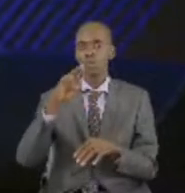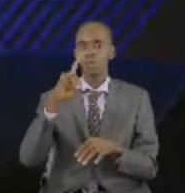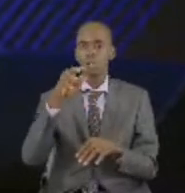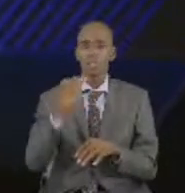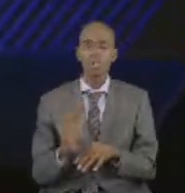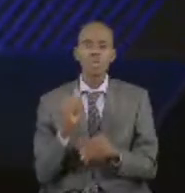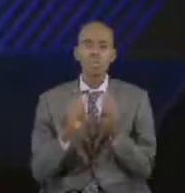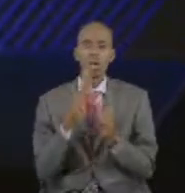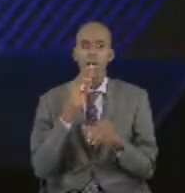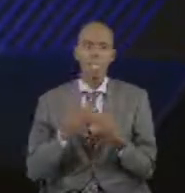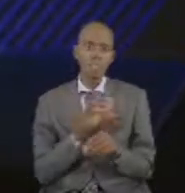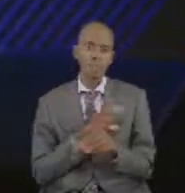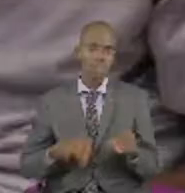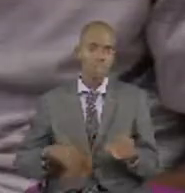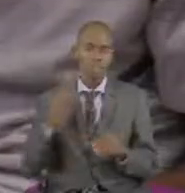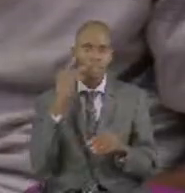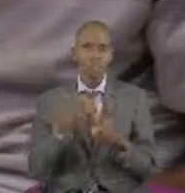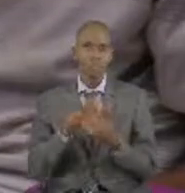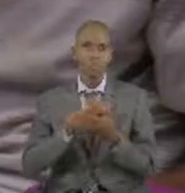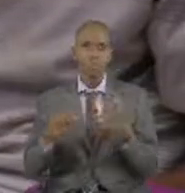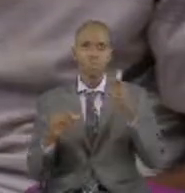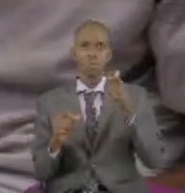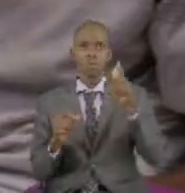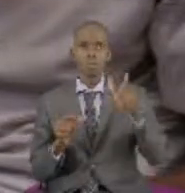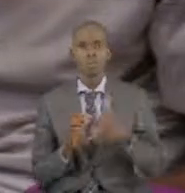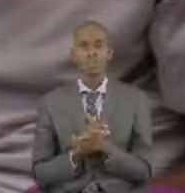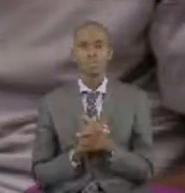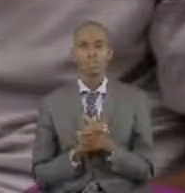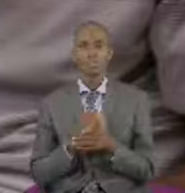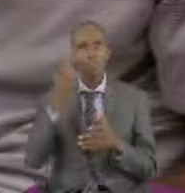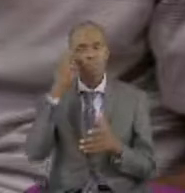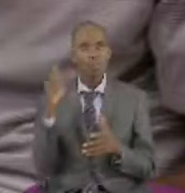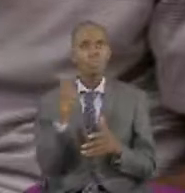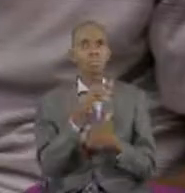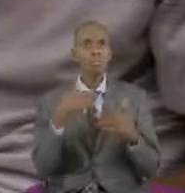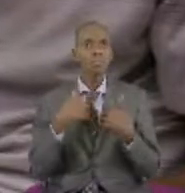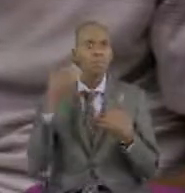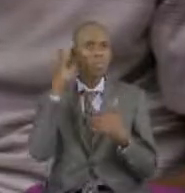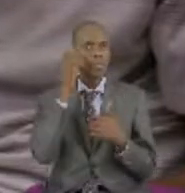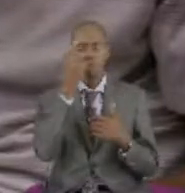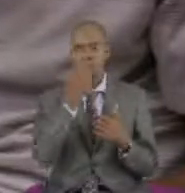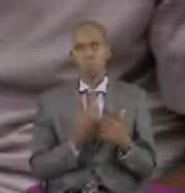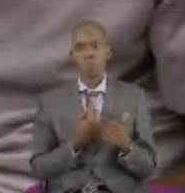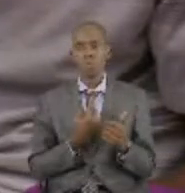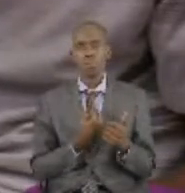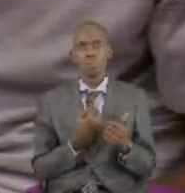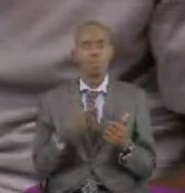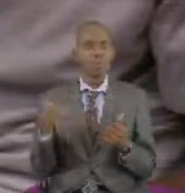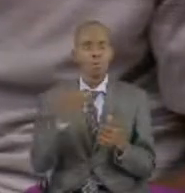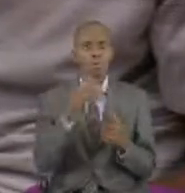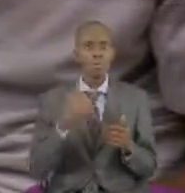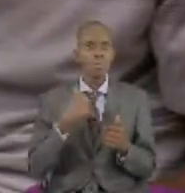objets terre vers ce village était inconnu du visage aux aigles de jd qui sont en crise heures verser 23 seulement